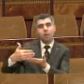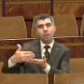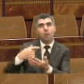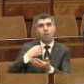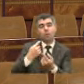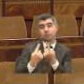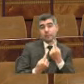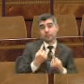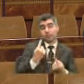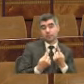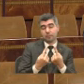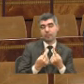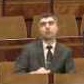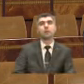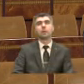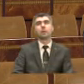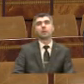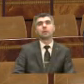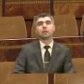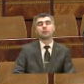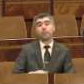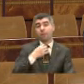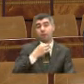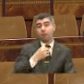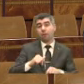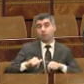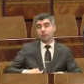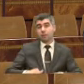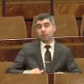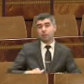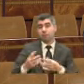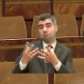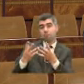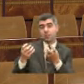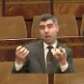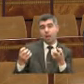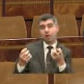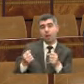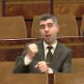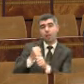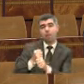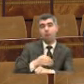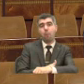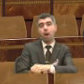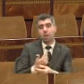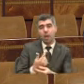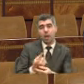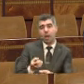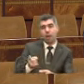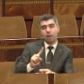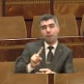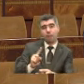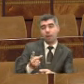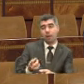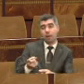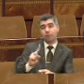علينا وحرام عليهم؟ السيد الوزير، هناك مجموعه من الاعوان الذين يتقاضون 1000 حتى 1500 درهم